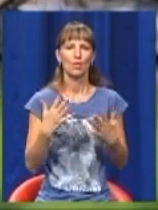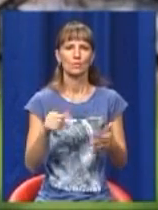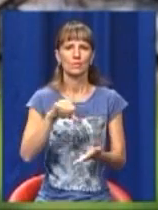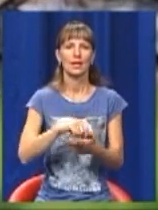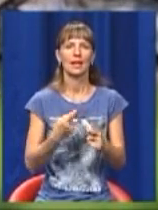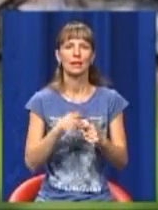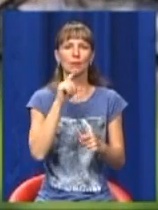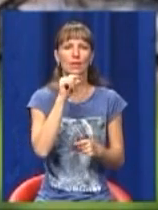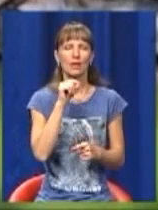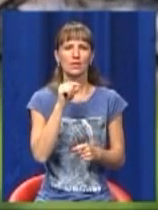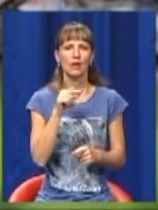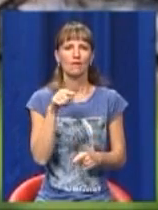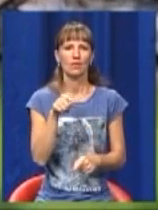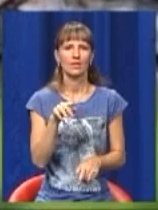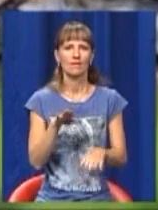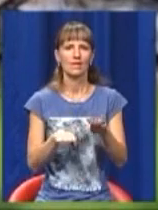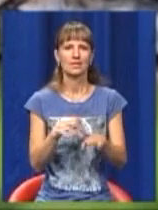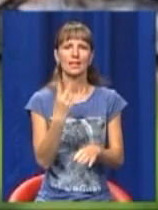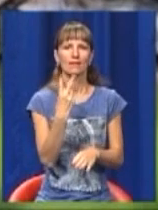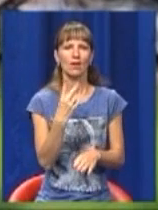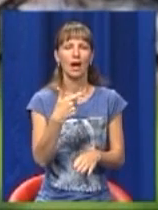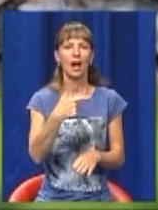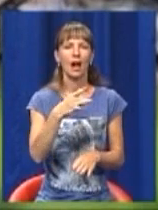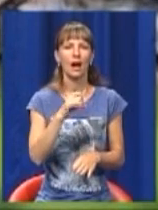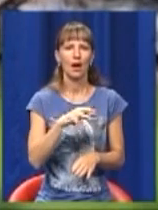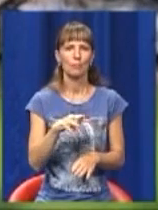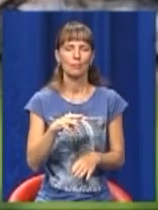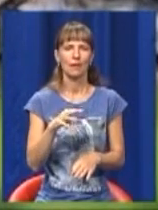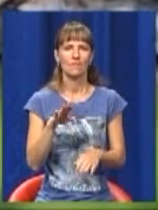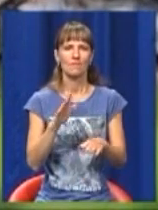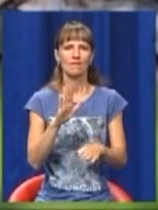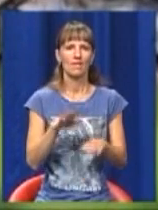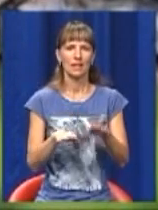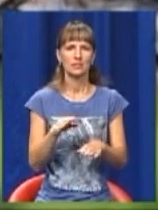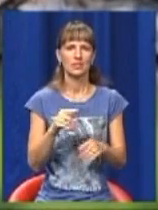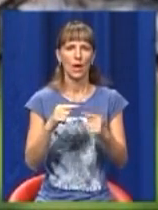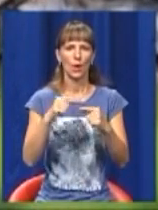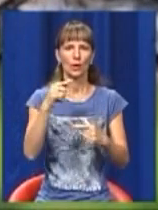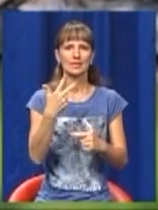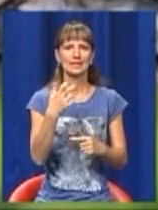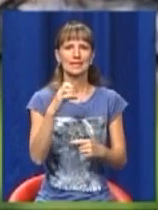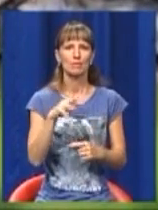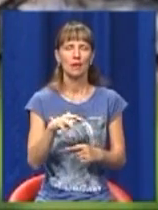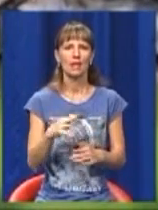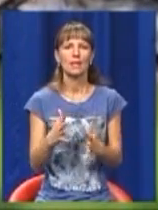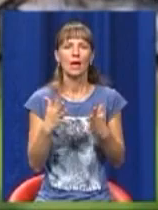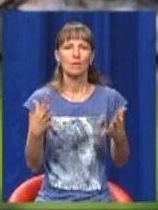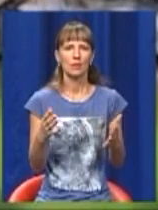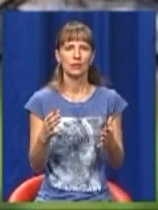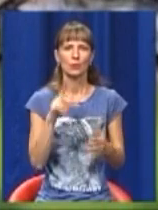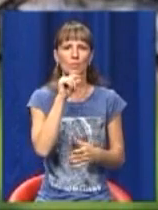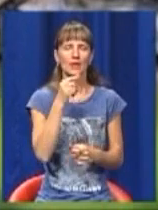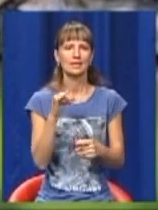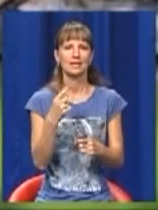пташки. Майже невагома, всього 2 грами масою при рості в 7 сантиметрів. А ось найбільша пташка з цієї зграї